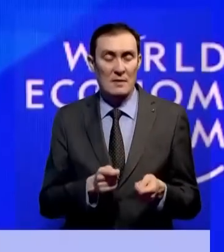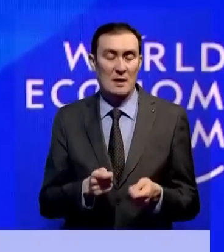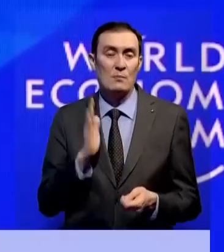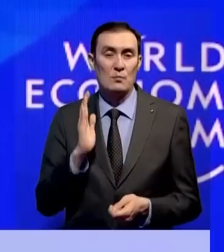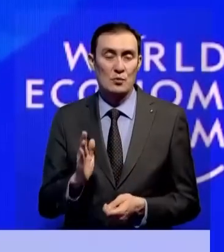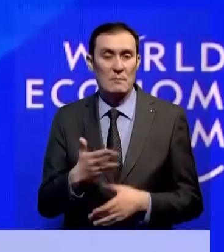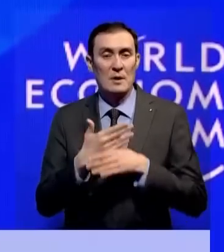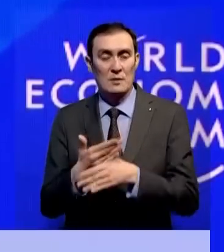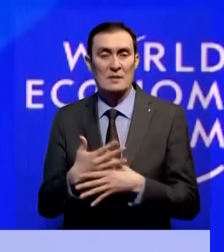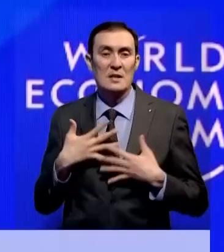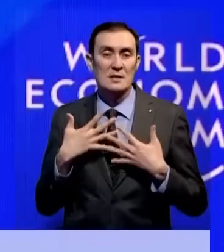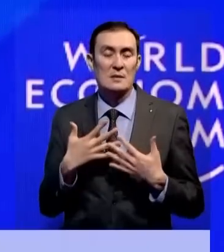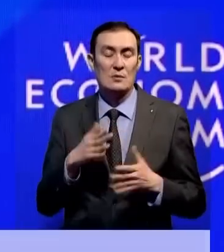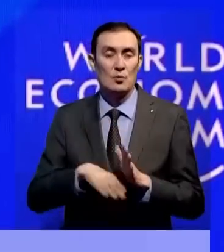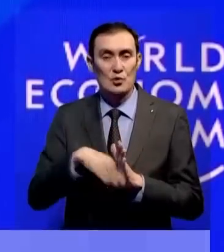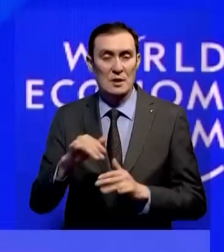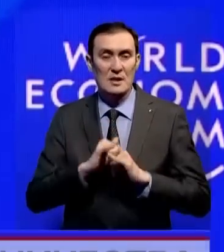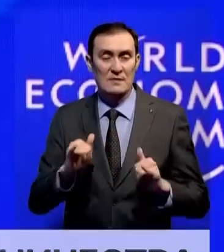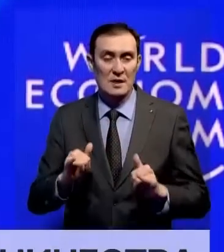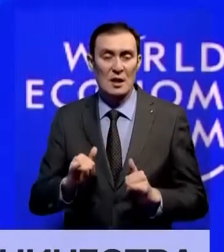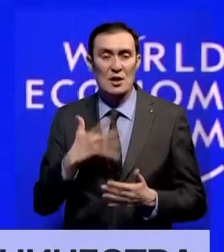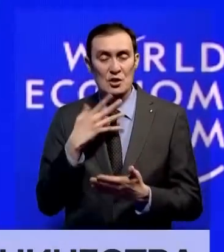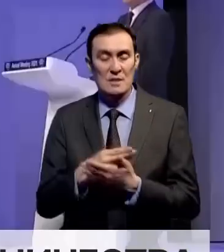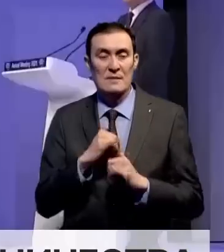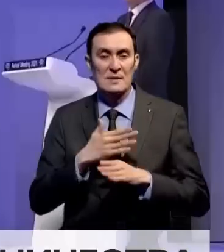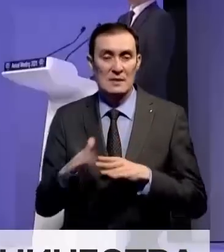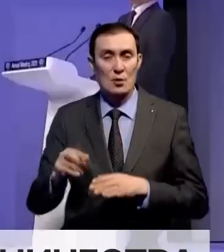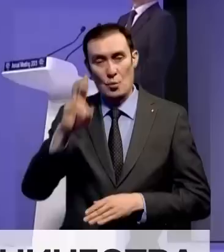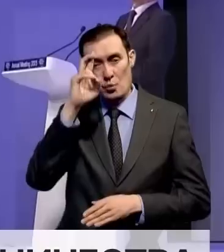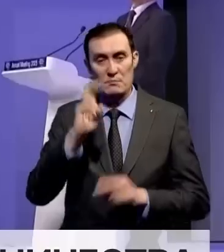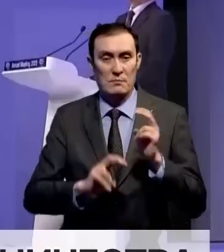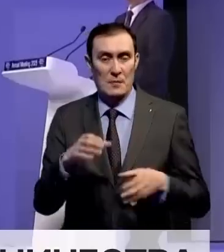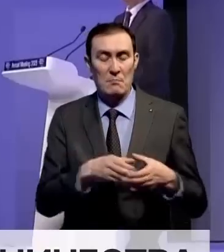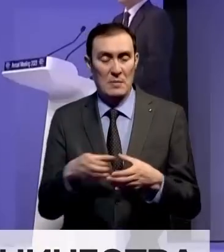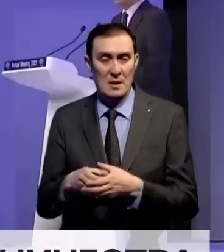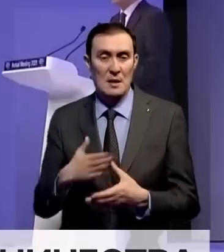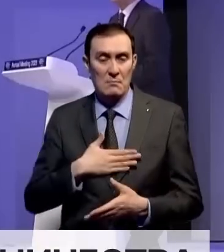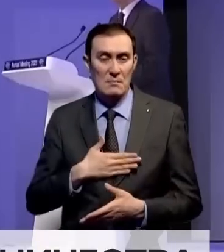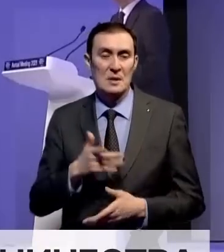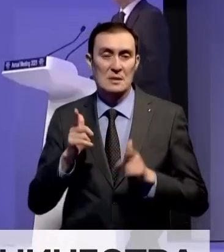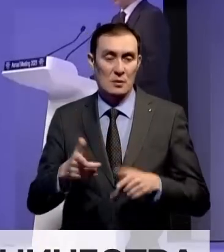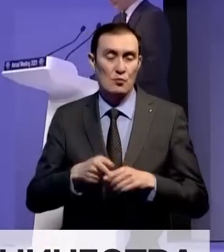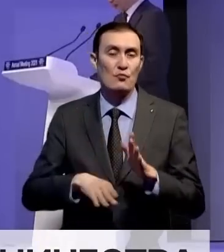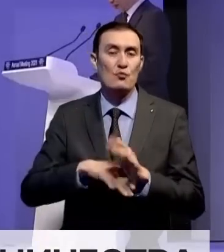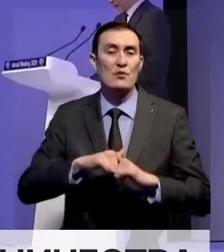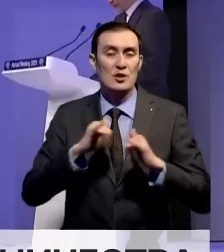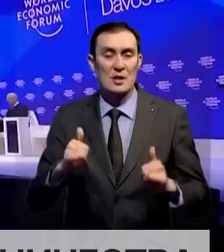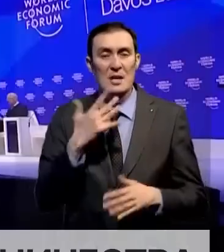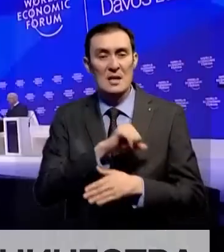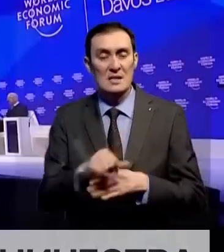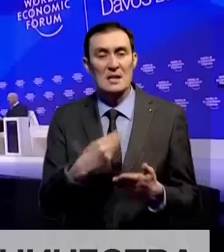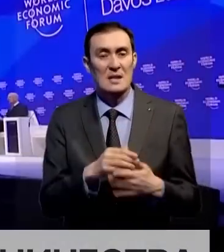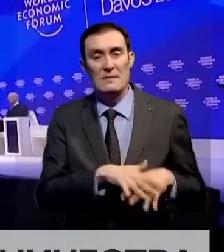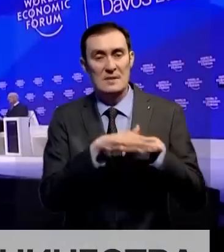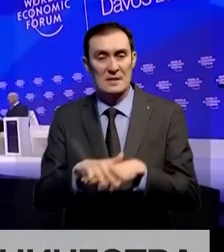будем поддерживать здоровое развитие частного сектора и углублять реформу государственных предприятий. Мы приветствуем увеличение иностранных инвестиций в